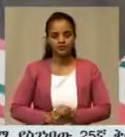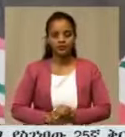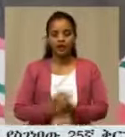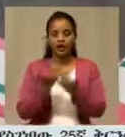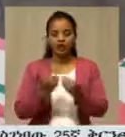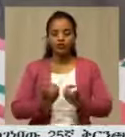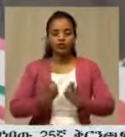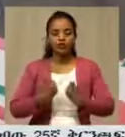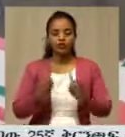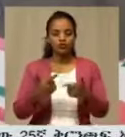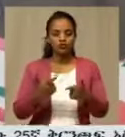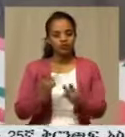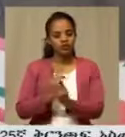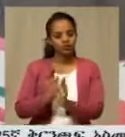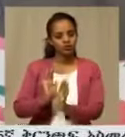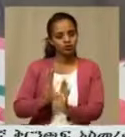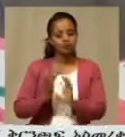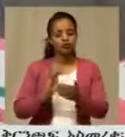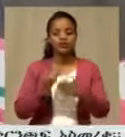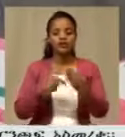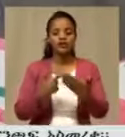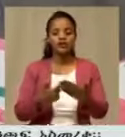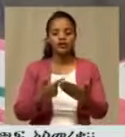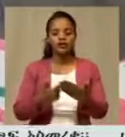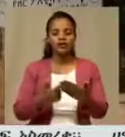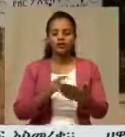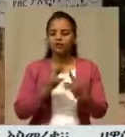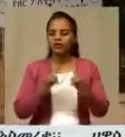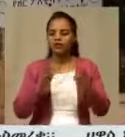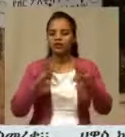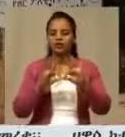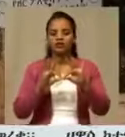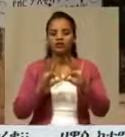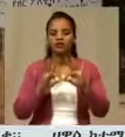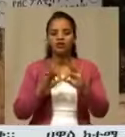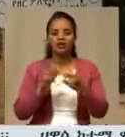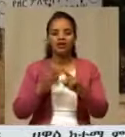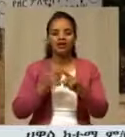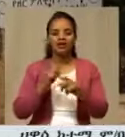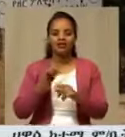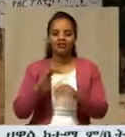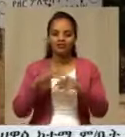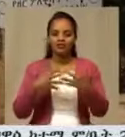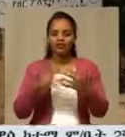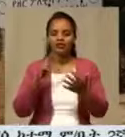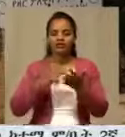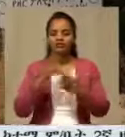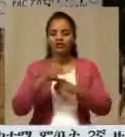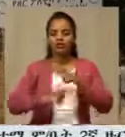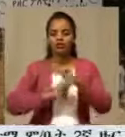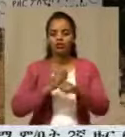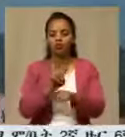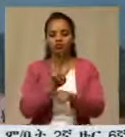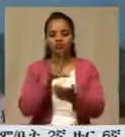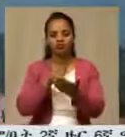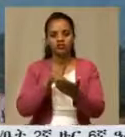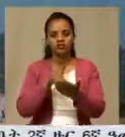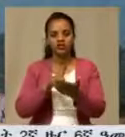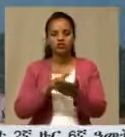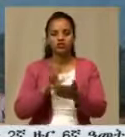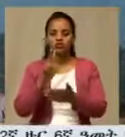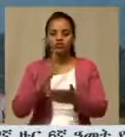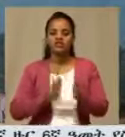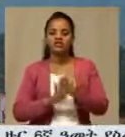አሁን ያሉ እድሎች እንደተጠበቀው ነው። ስለዚህ ይሄ በጣም ወሳኝ ነው። በወርሃ ጥር 2013 ዓ.ም ሁለቱ ከተሞች የፈርጅ 3